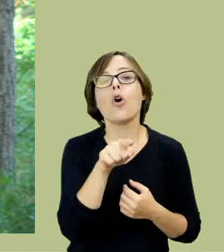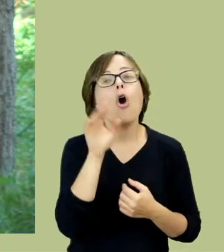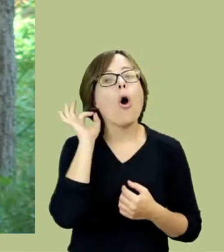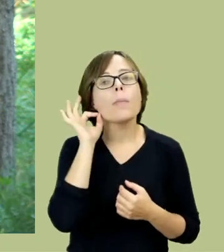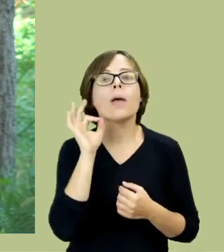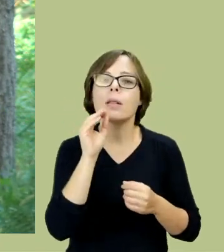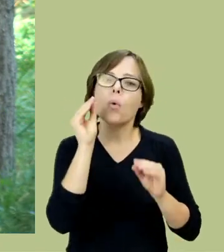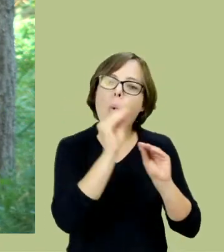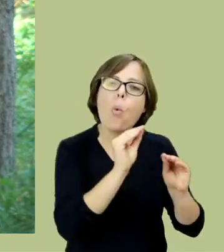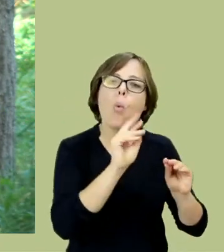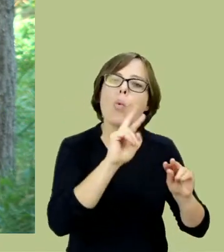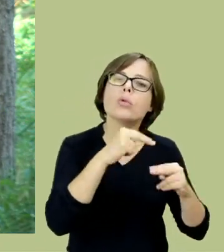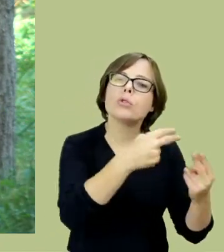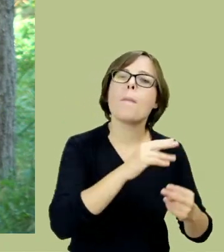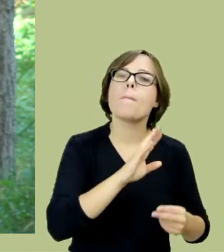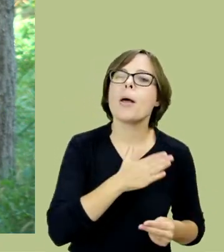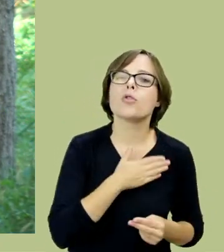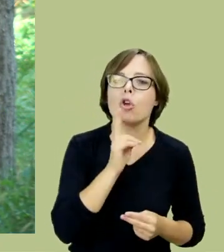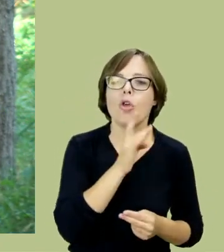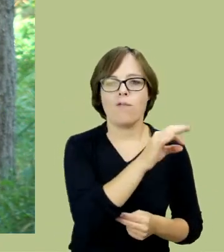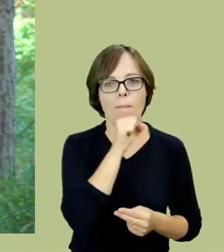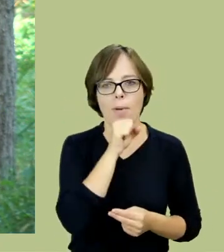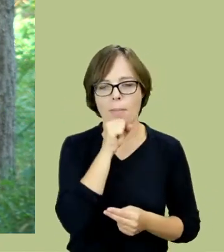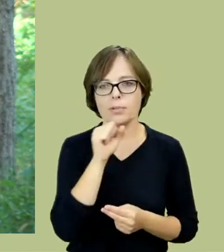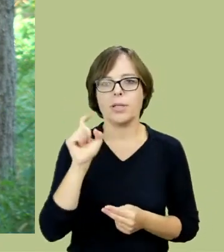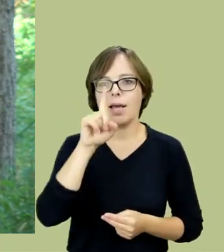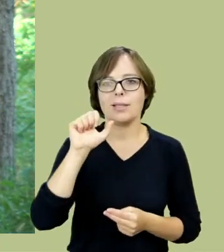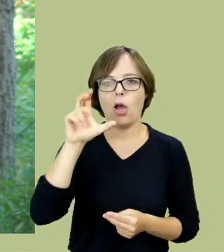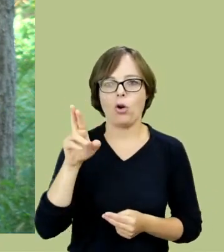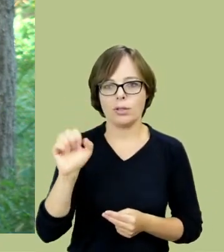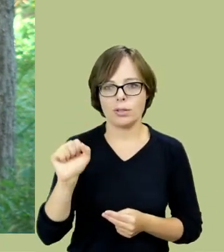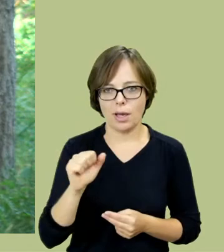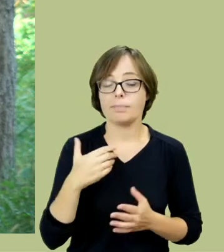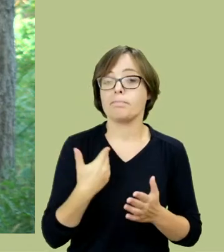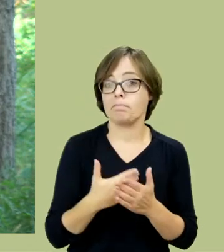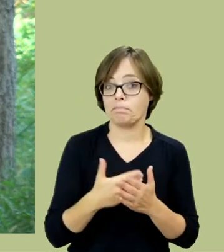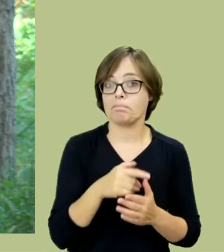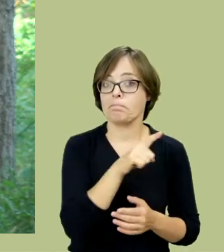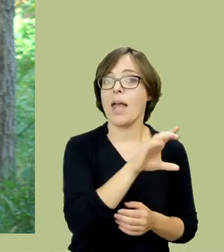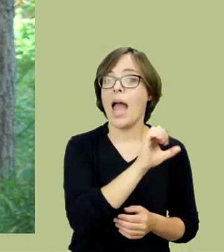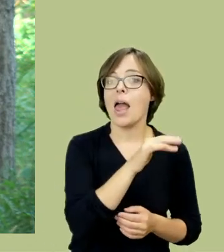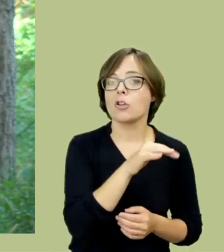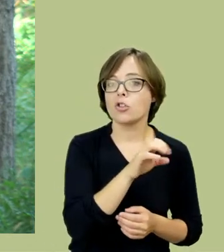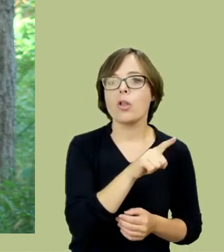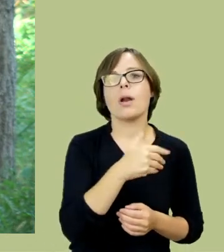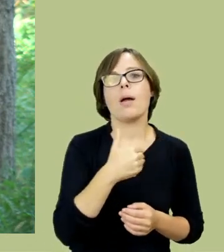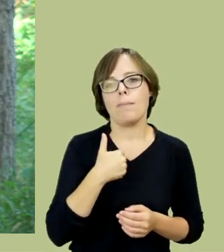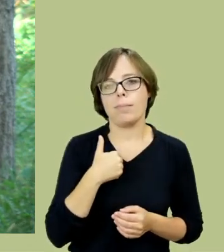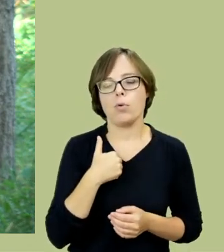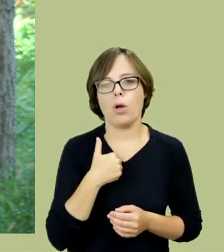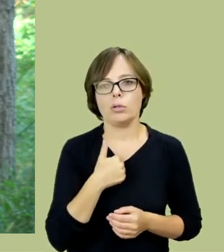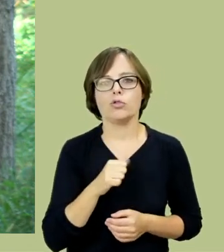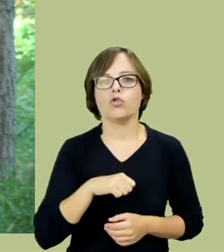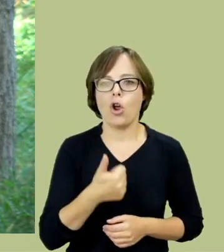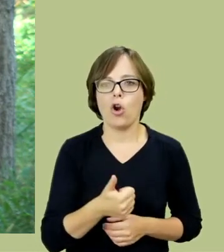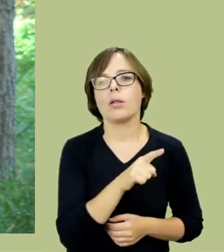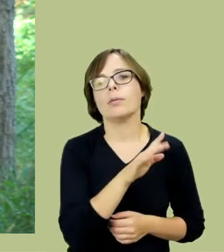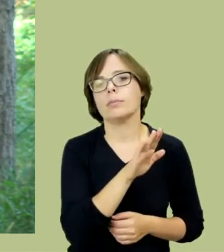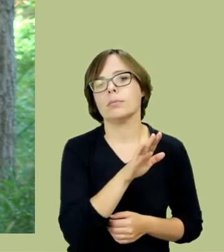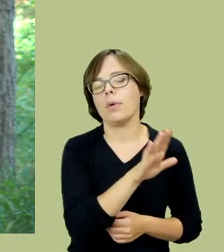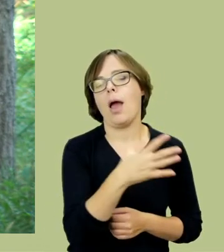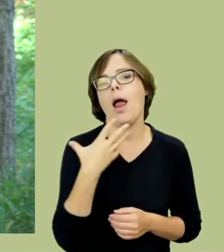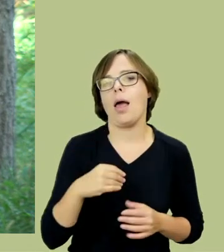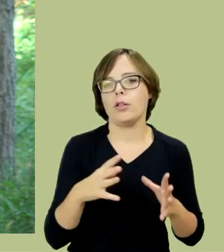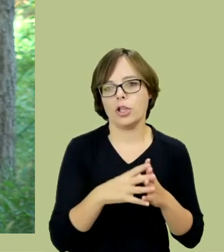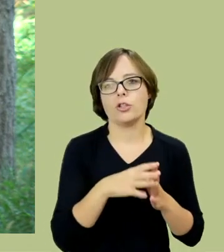ją właściwie wychowała, dlatego że Aleksandra została sierotą, kiedy miała 10 lat, zmarli